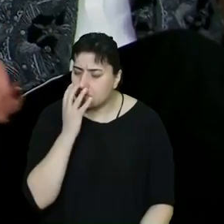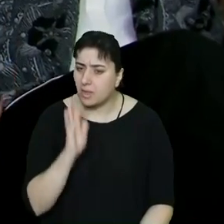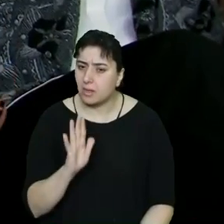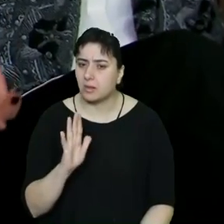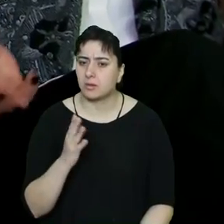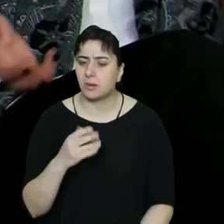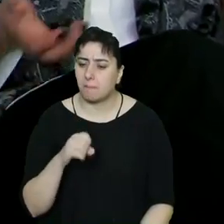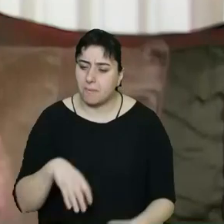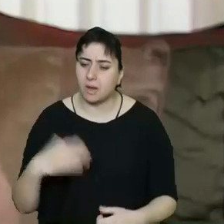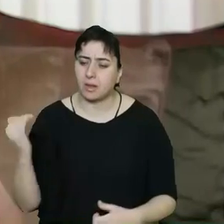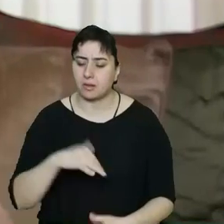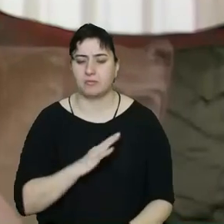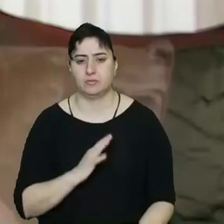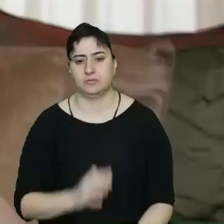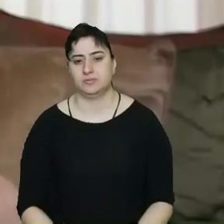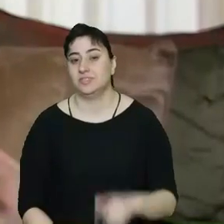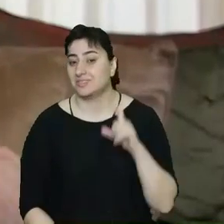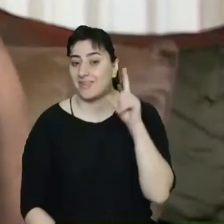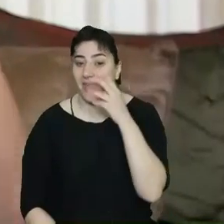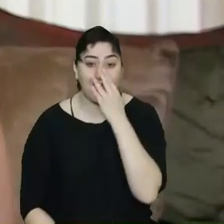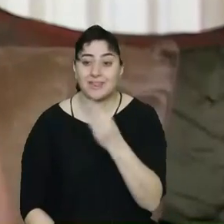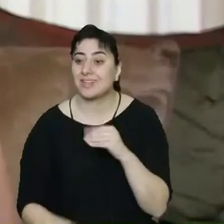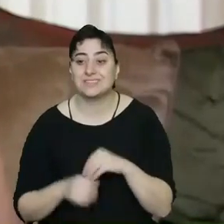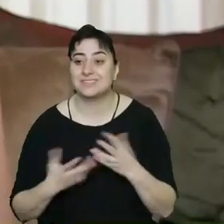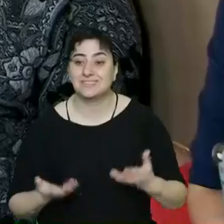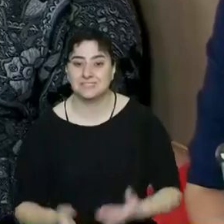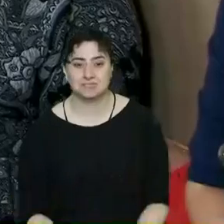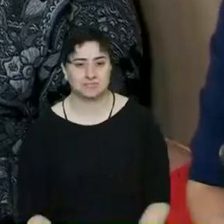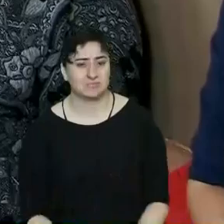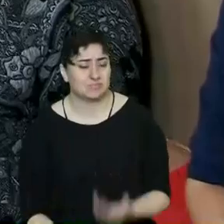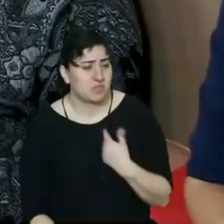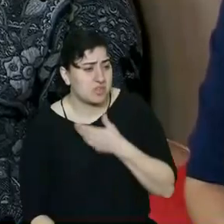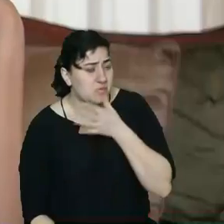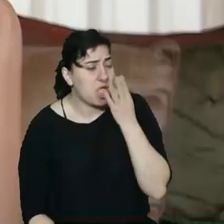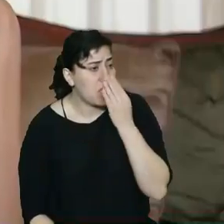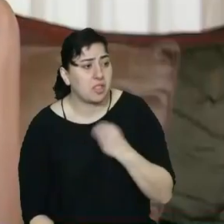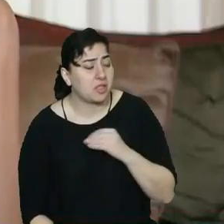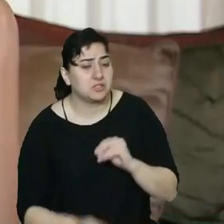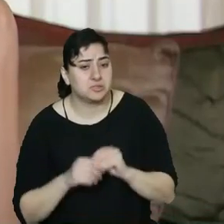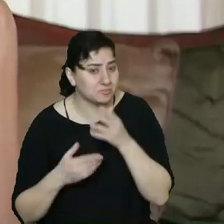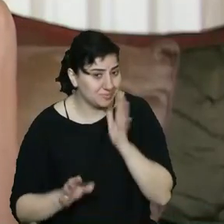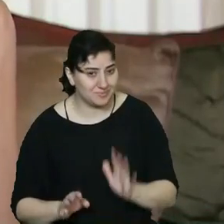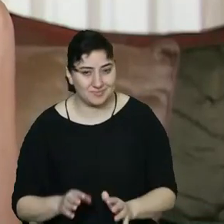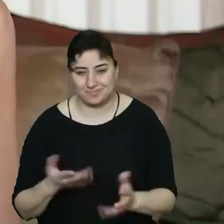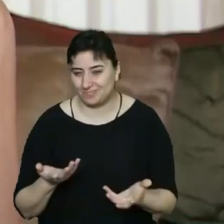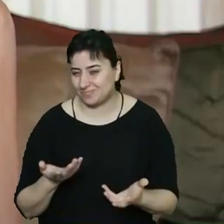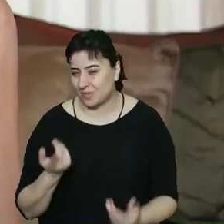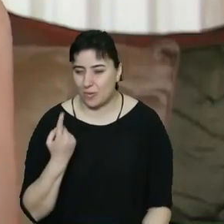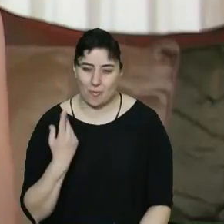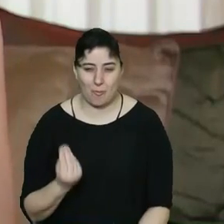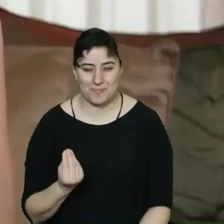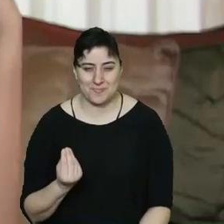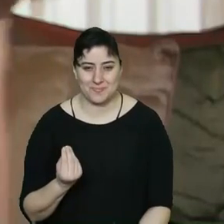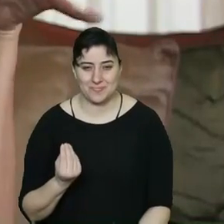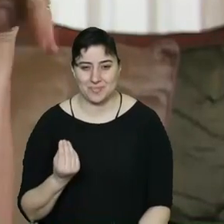bekle biraz, akışına bırak. Babişkocuğum Cavit Bey ne hediye gönderecek acaba? Nereden bileyim kızım ben? Acaba şöyle bir şey olabilir